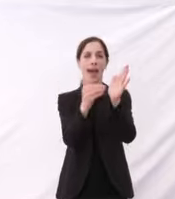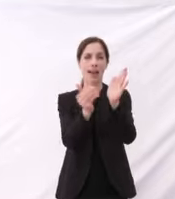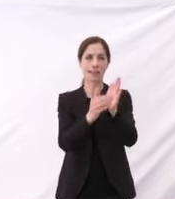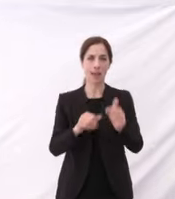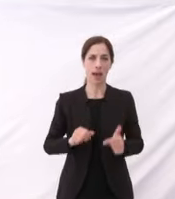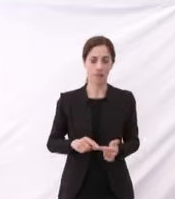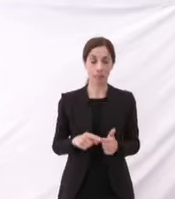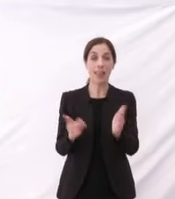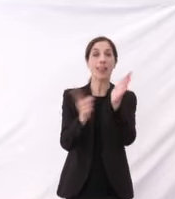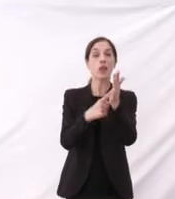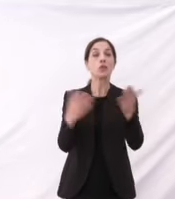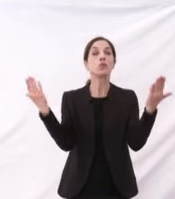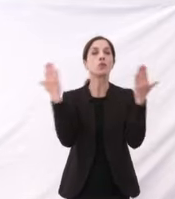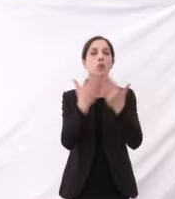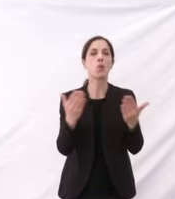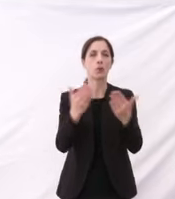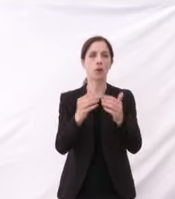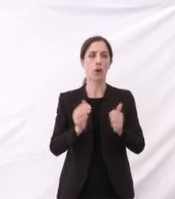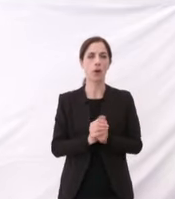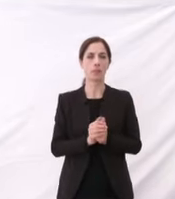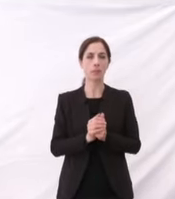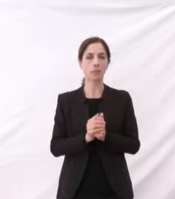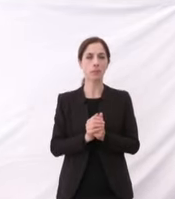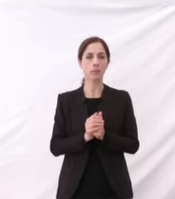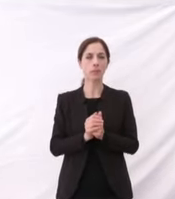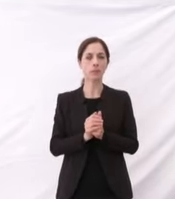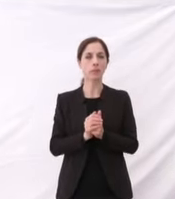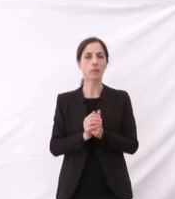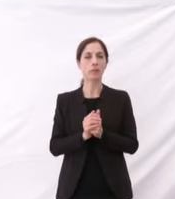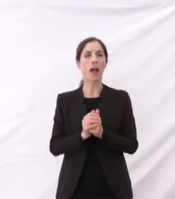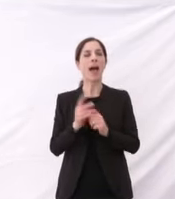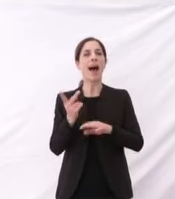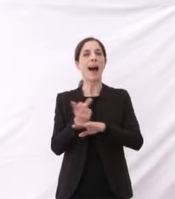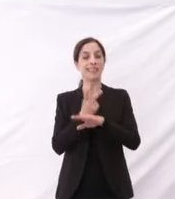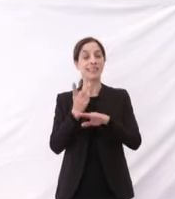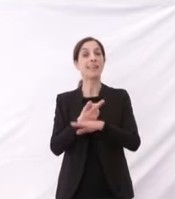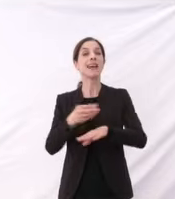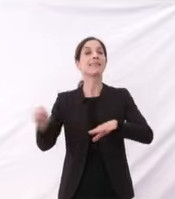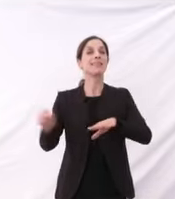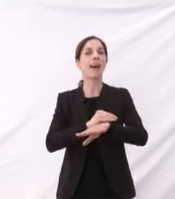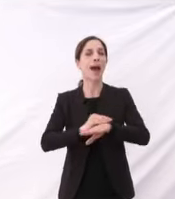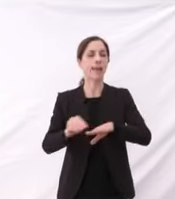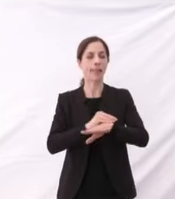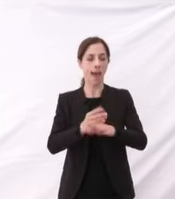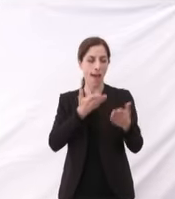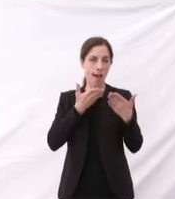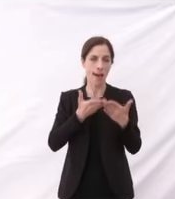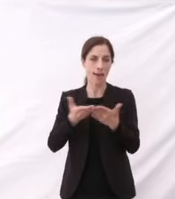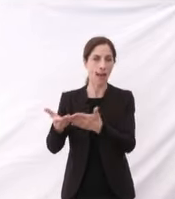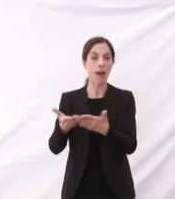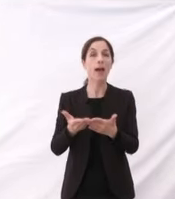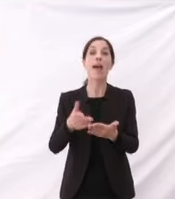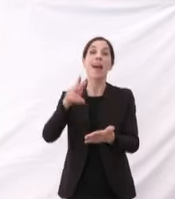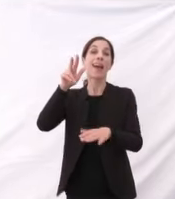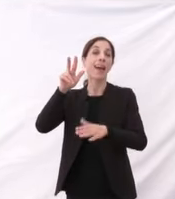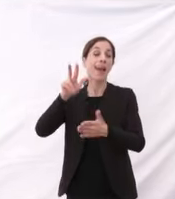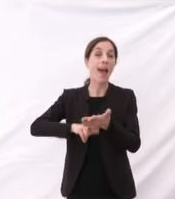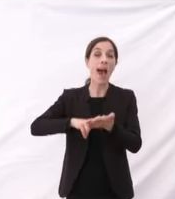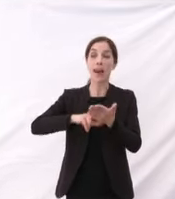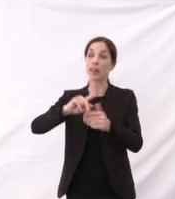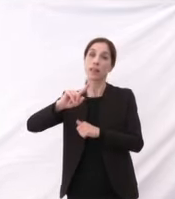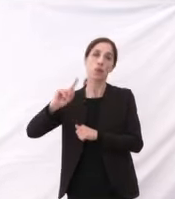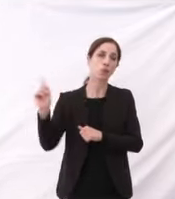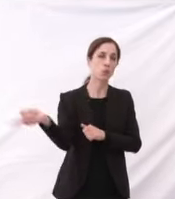allo studio, all'assistenza sanitaria, deve essere garantita a tutti